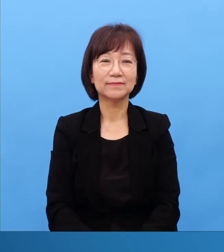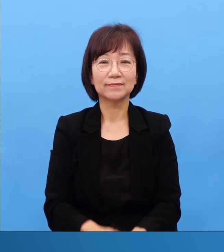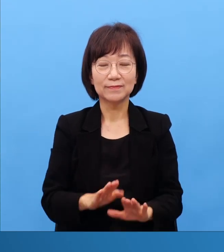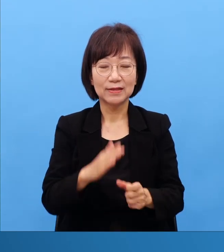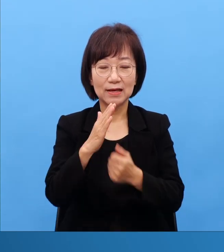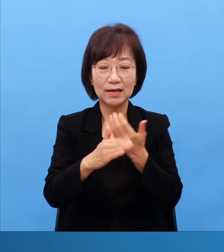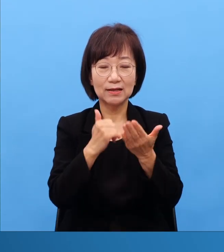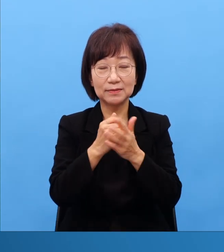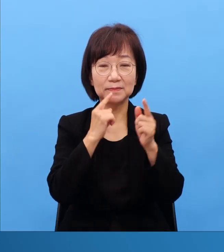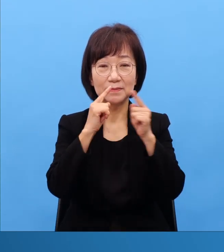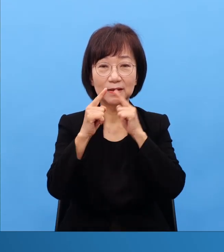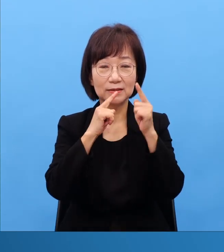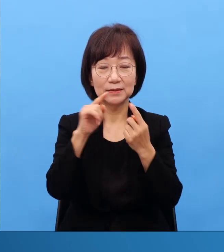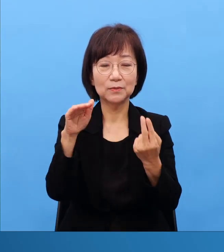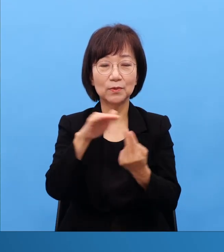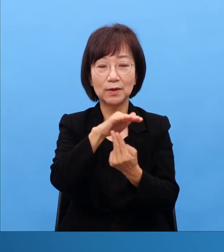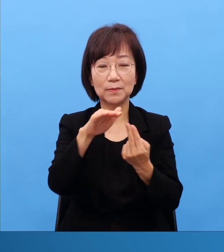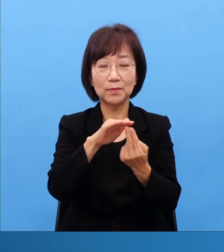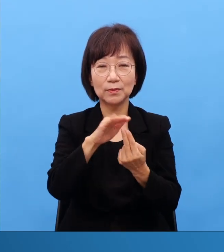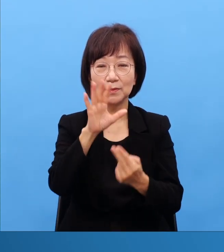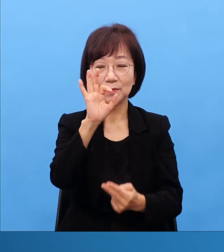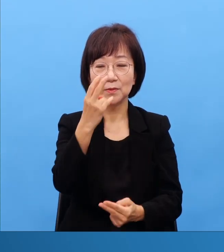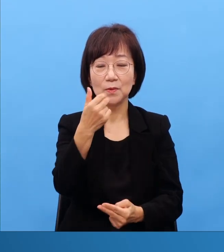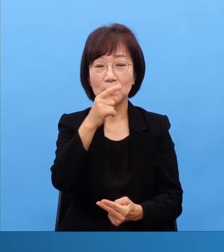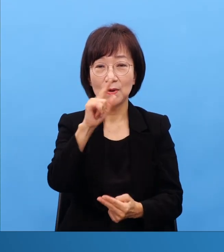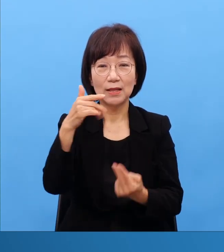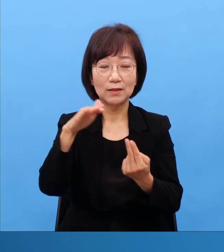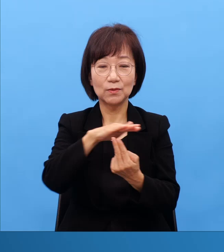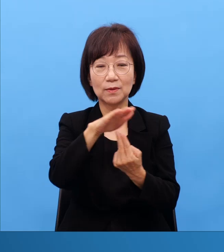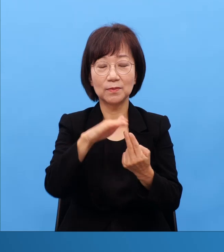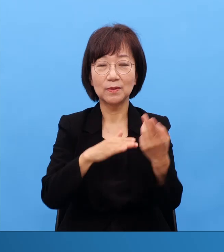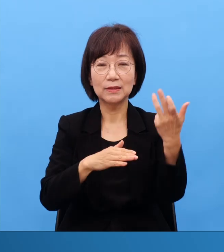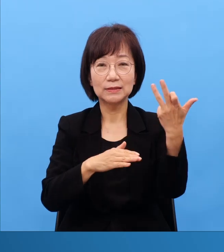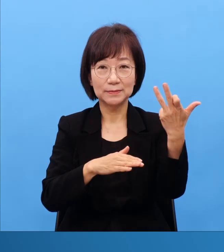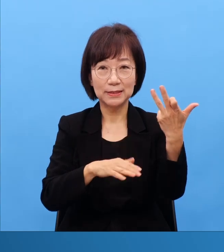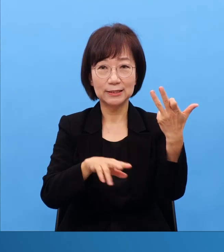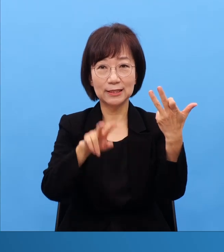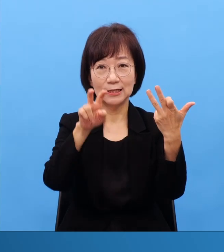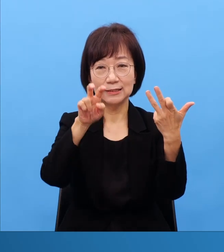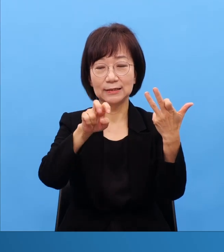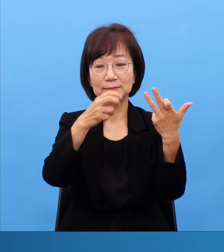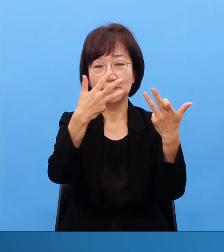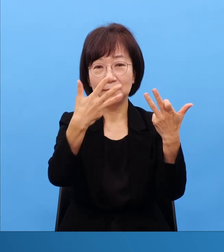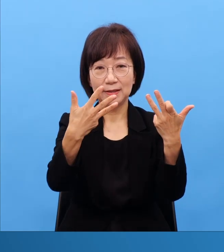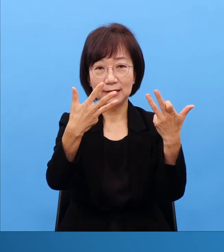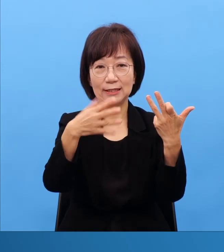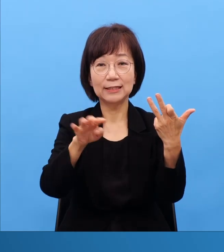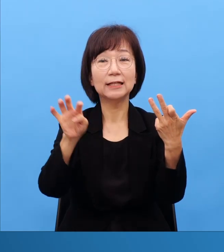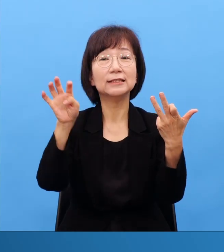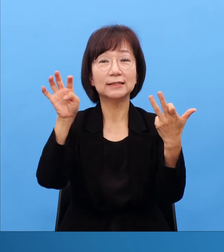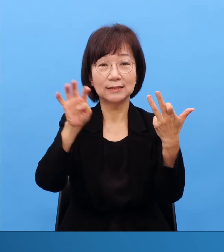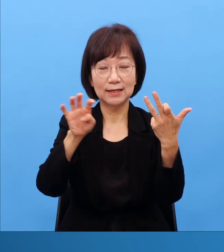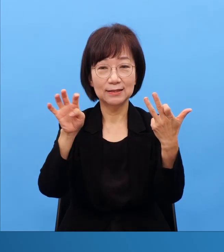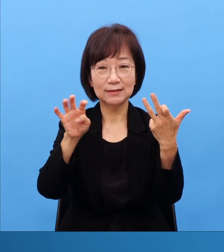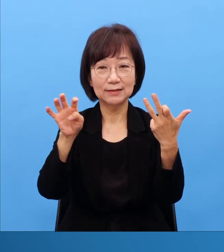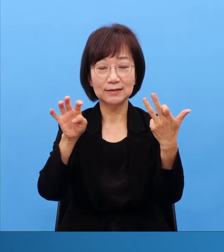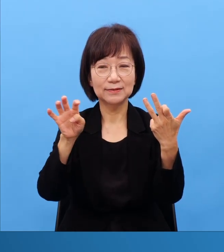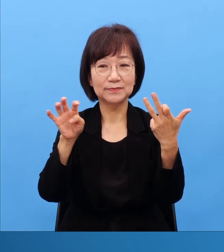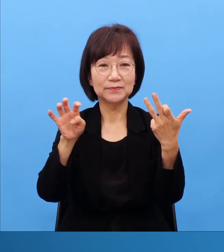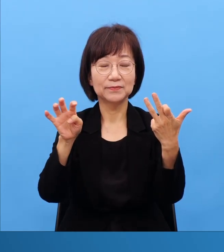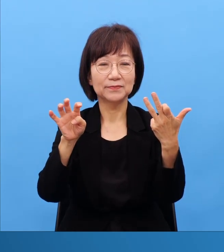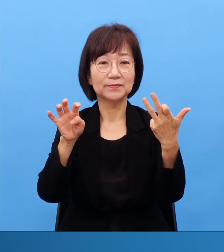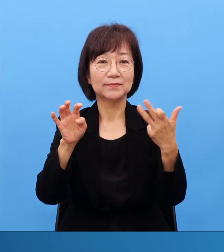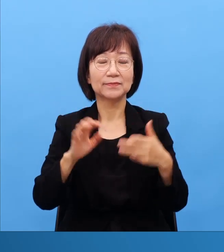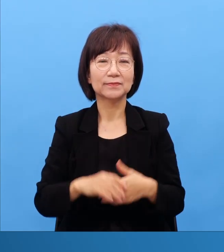Today 하나님의 말씀은 요한복음 18장 28절에서 40절의 말씀입니다. The word of God that will be brought to fulfillment is John chapter 18